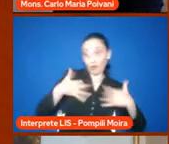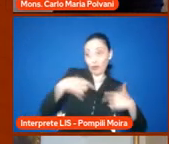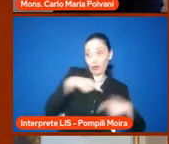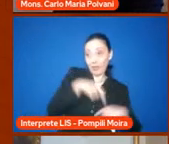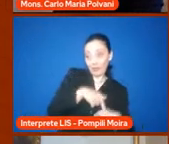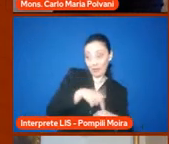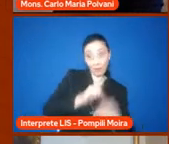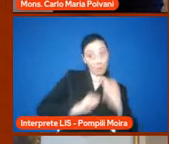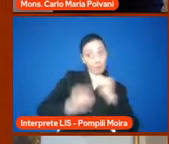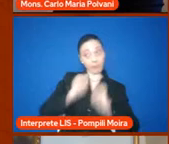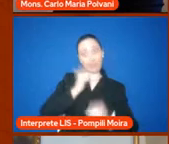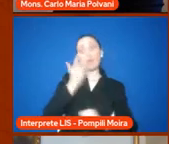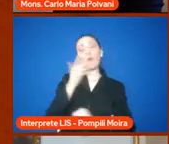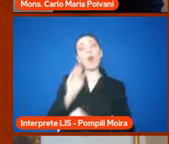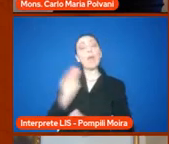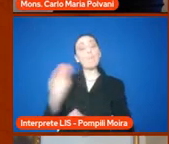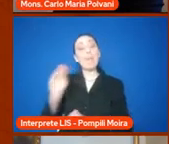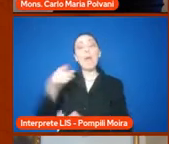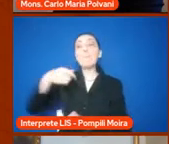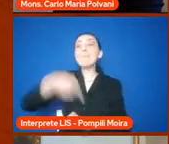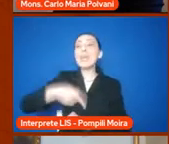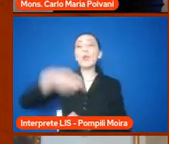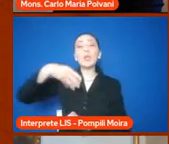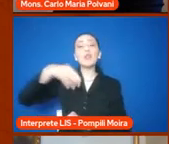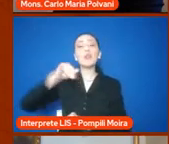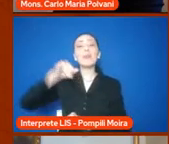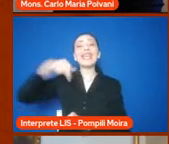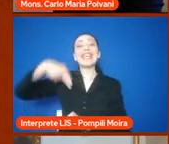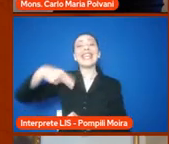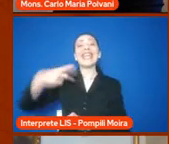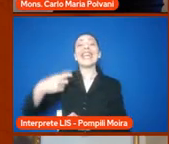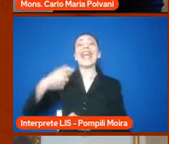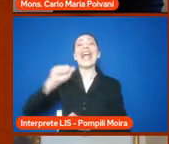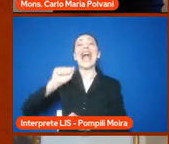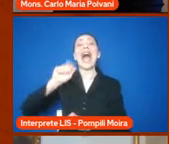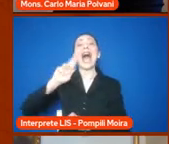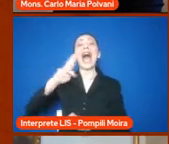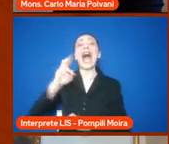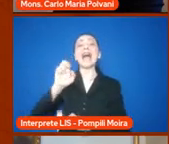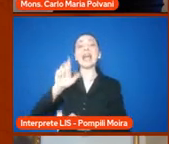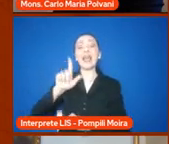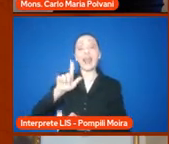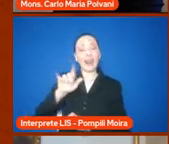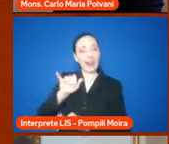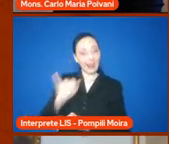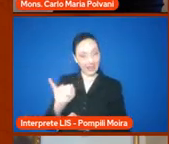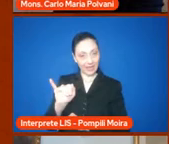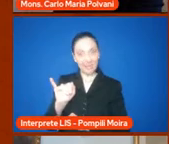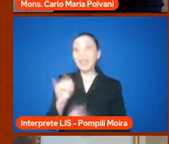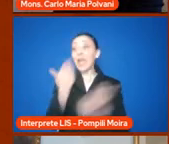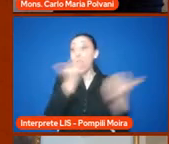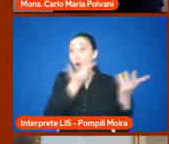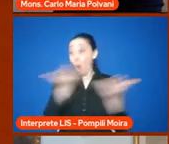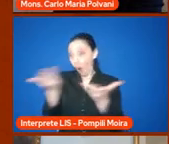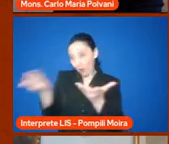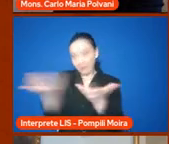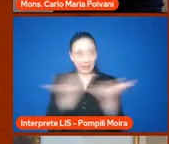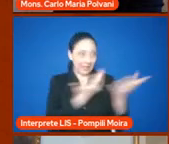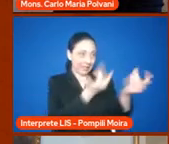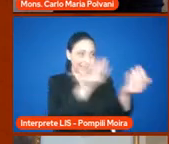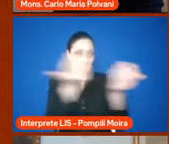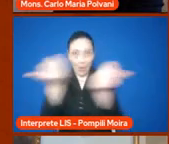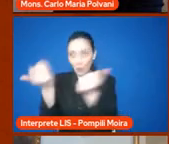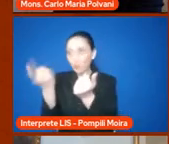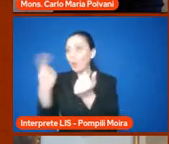Pierluigi Mingarelli di salutare i suoi ospiti e di farlo anche con il parterre di autorità